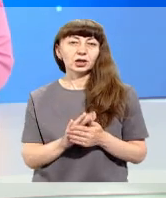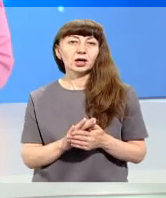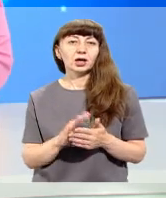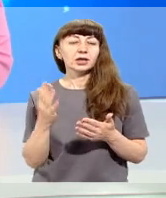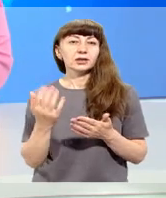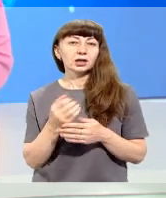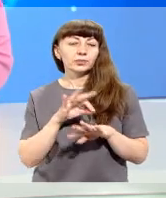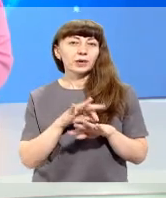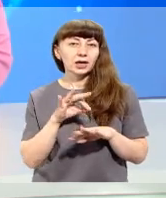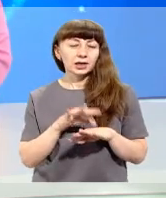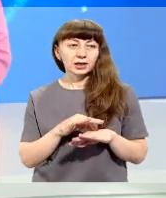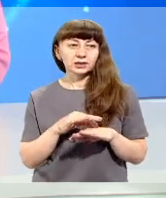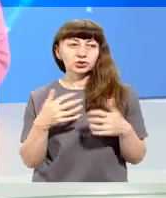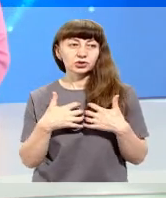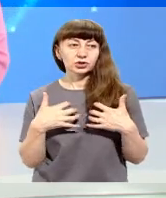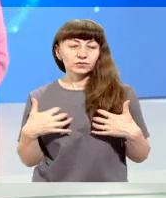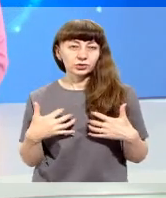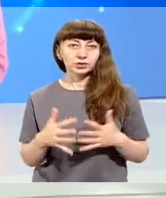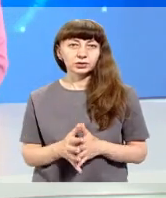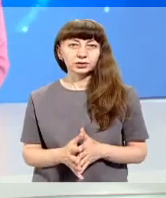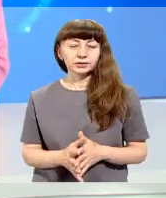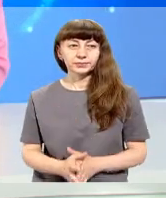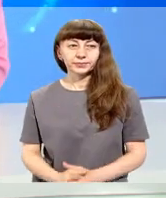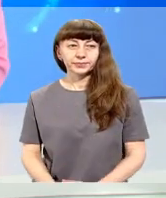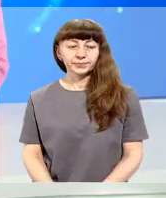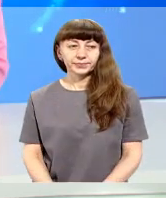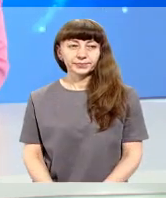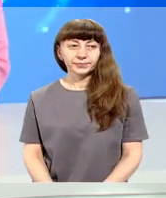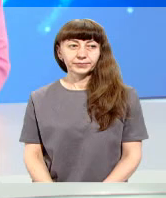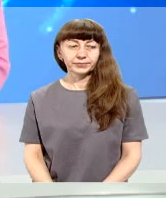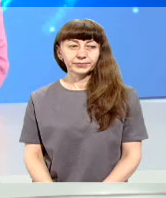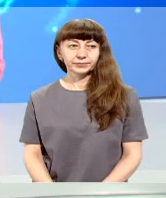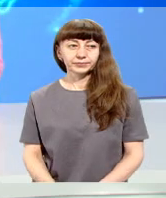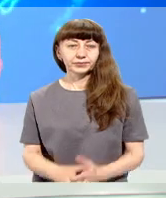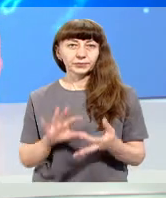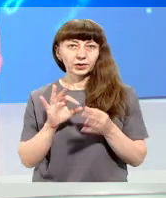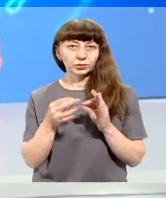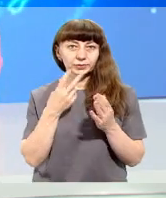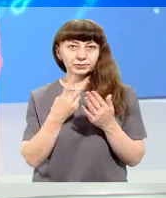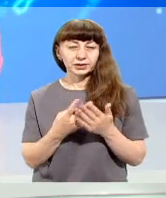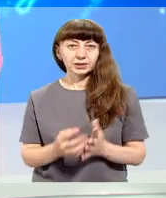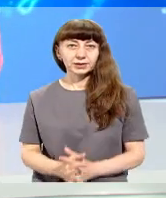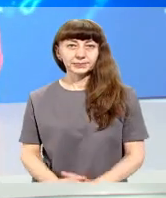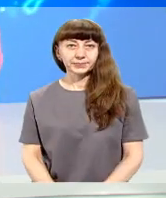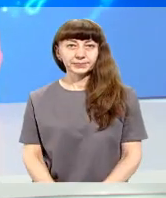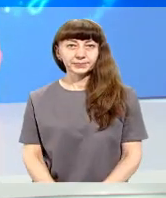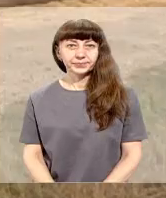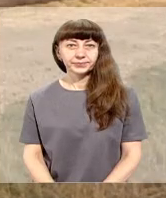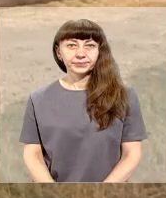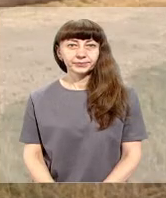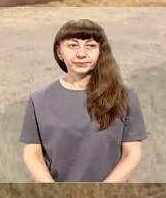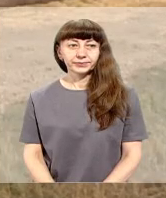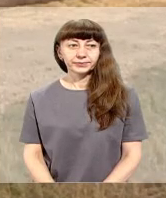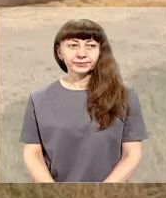возбудителей особо опасных энзоотических болезней сельскохозяйственных животных и птиц. Подробности у Маргариты Ивановой.